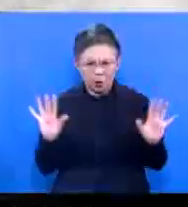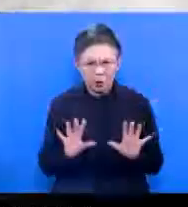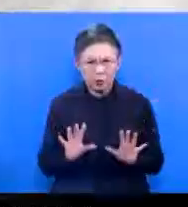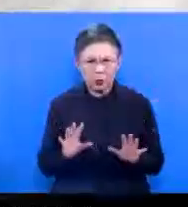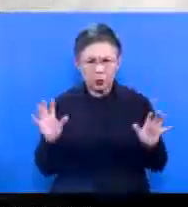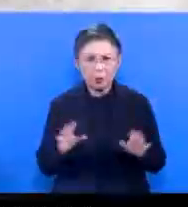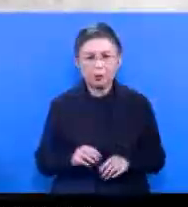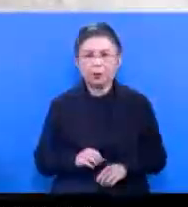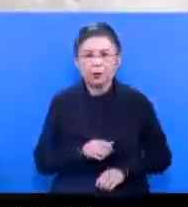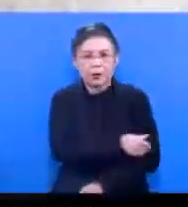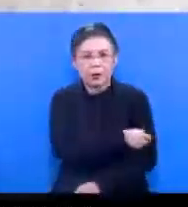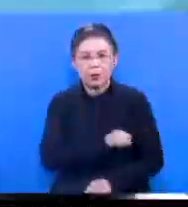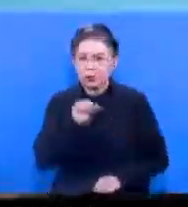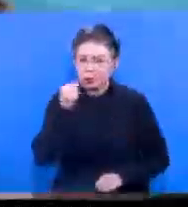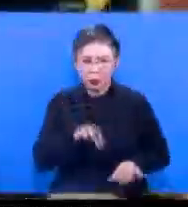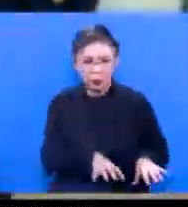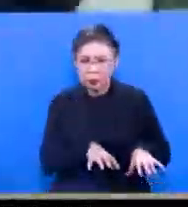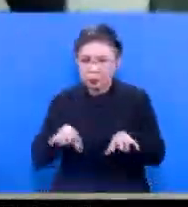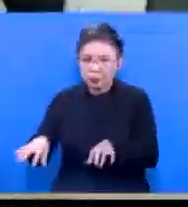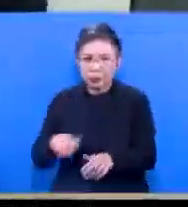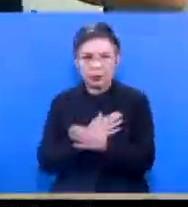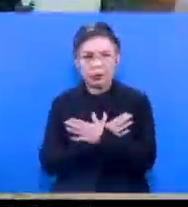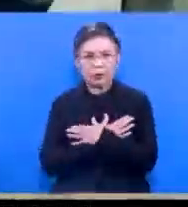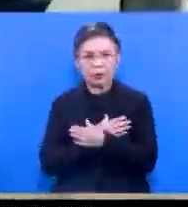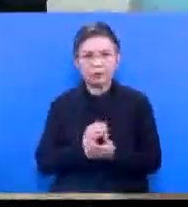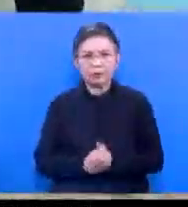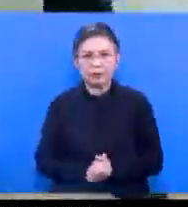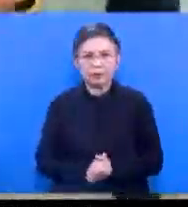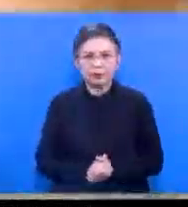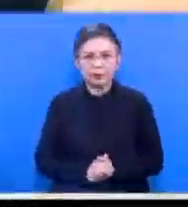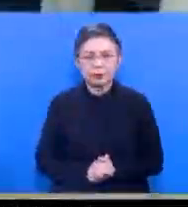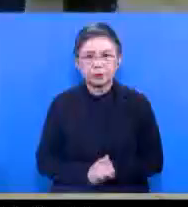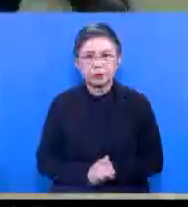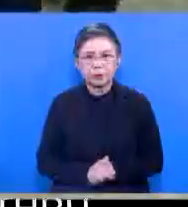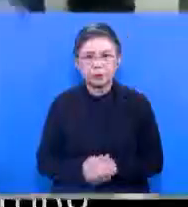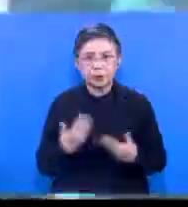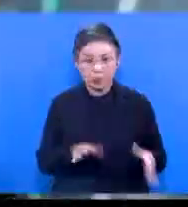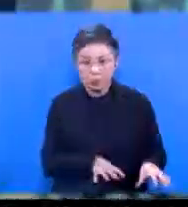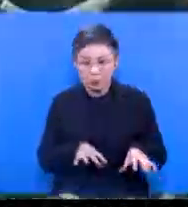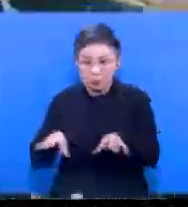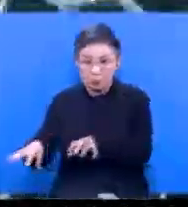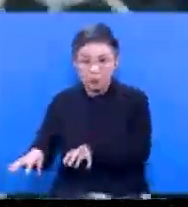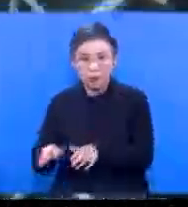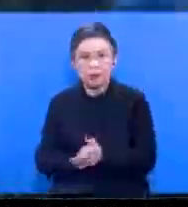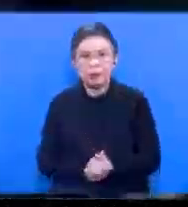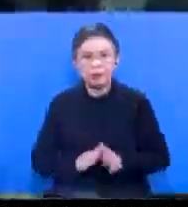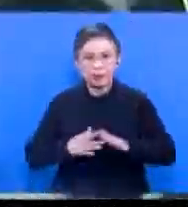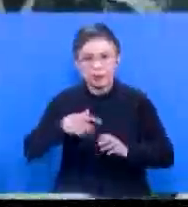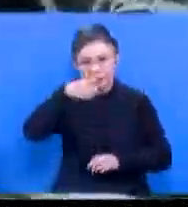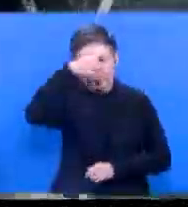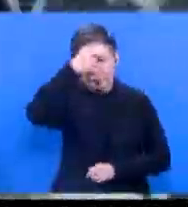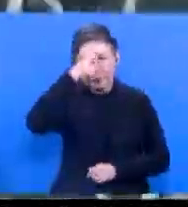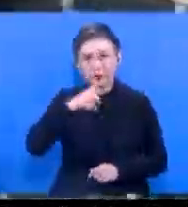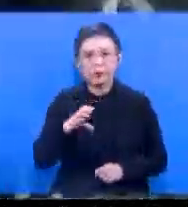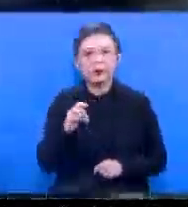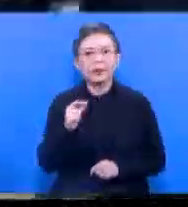kesulitan mengevakuasi jenazah hingga harus dibubarkan paksa. Setelah dievakuasi, jasad tunawisma dibawa ke Rumah Sakit